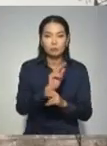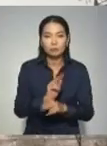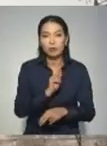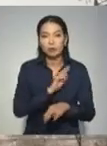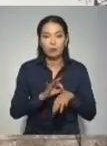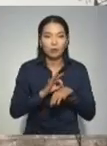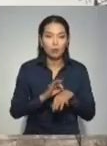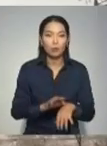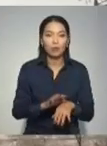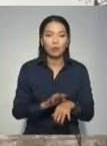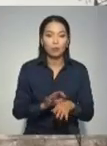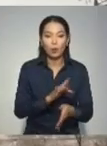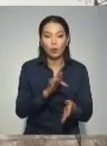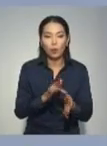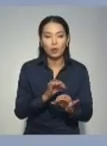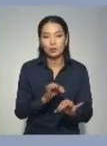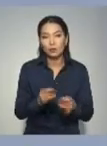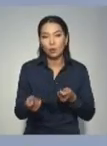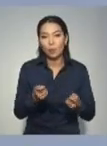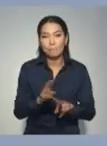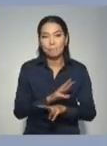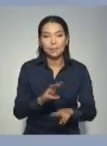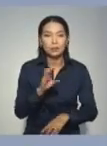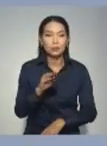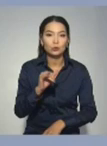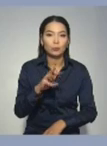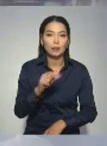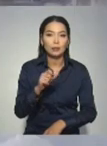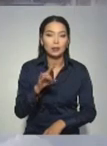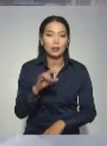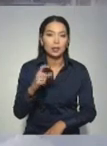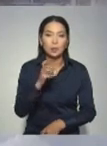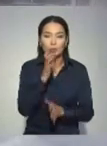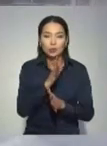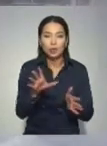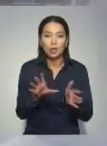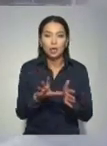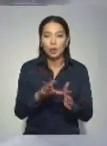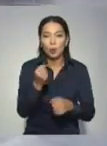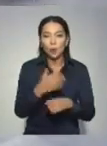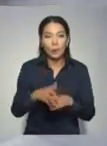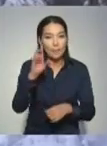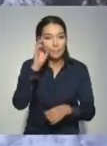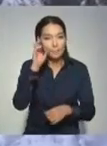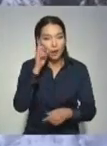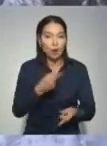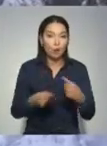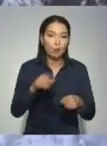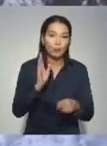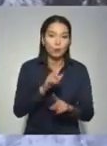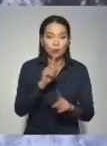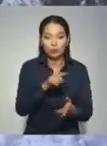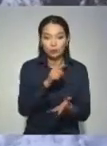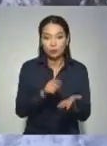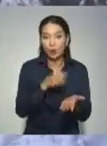Бүгін сауда және интеграция министрі Серік Жұмағарин Екібастұз жылу электр орталығының мемлекет меншігіне өтеме деген сауалға жауап